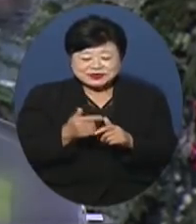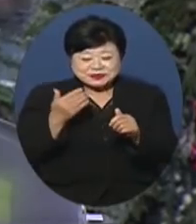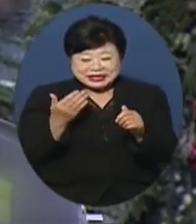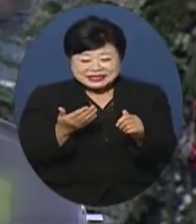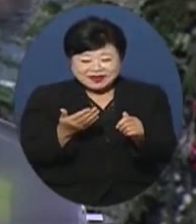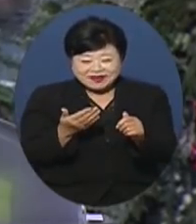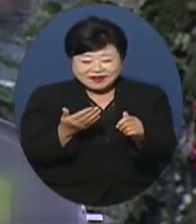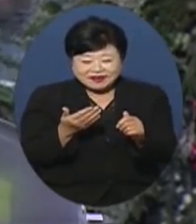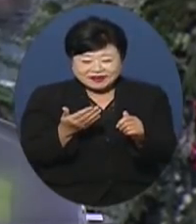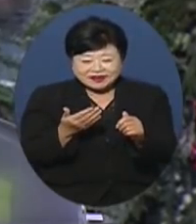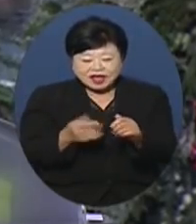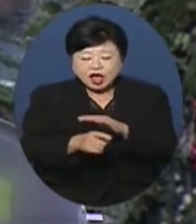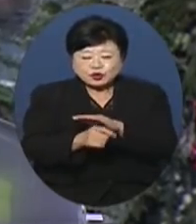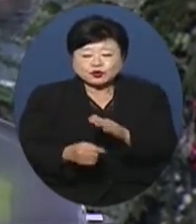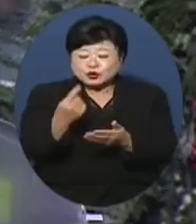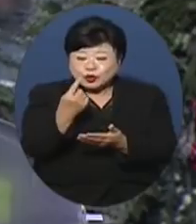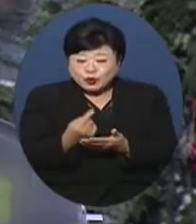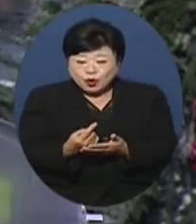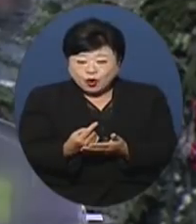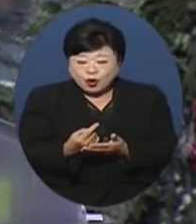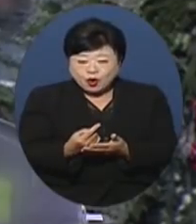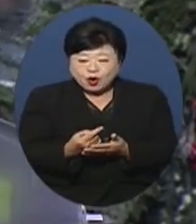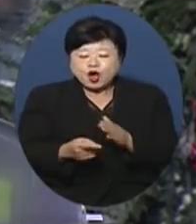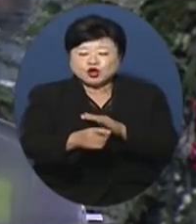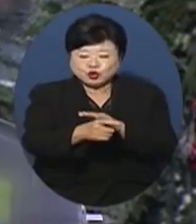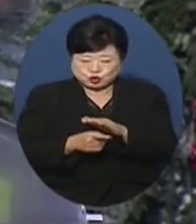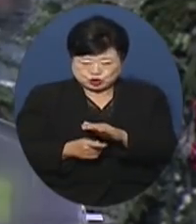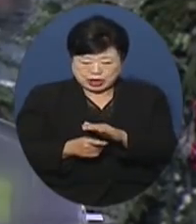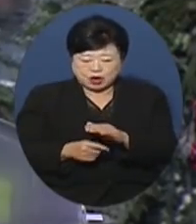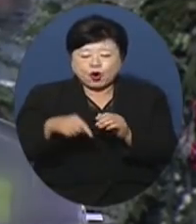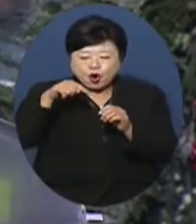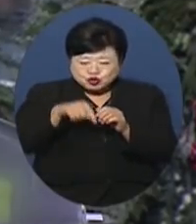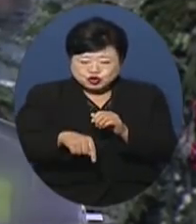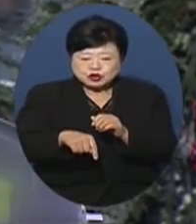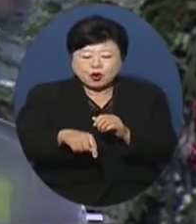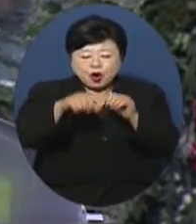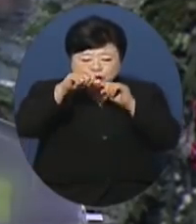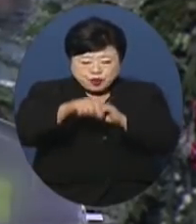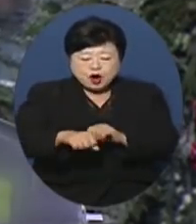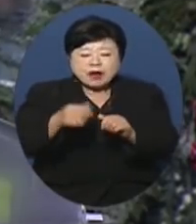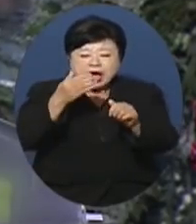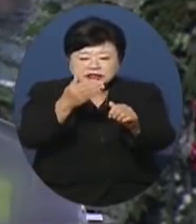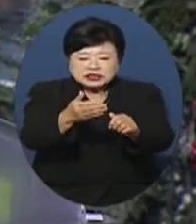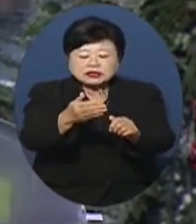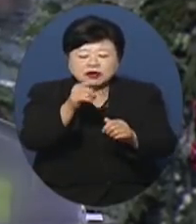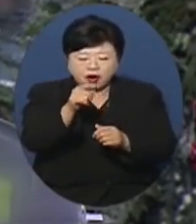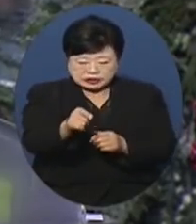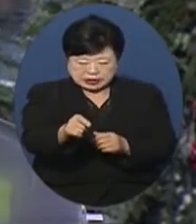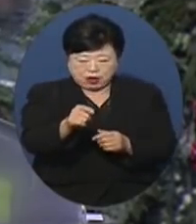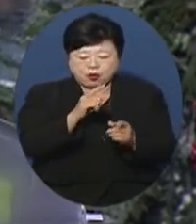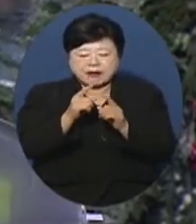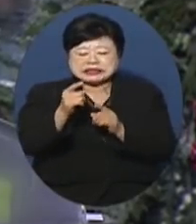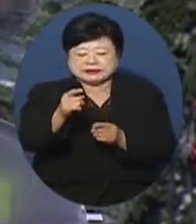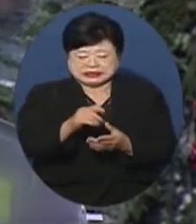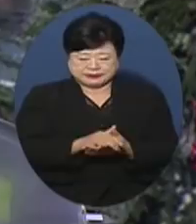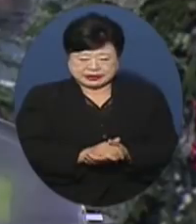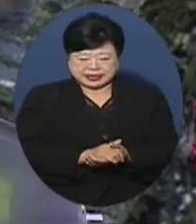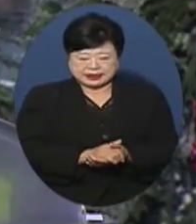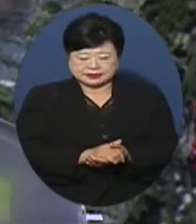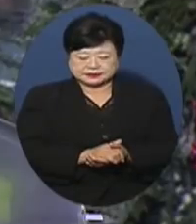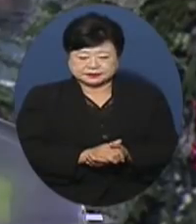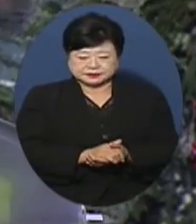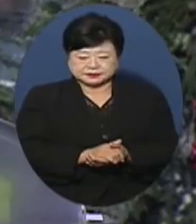예수님께서 도둑이 오는 것은 도둑질하고 죽이고 멸망시키는 것이라고 말씀하셨는데